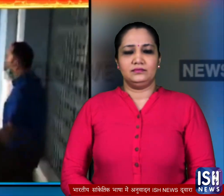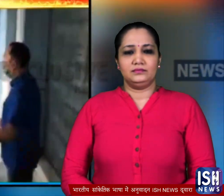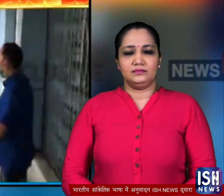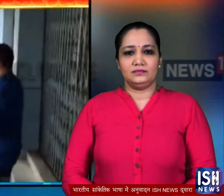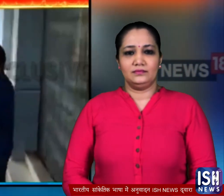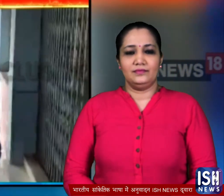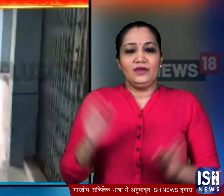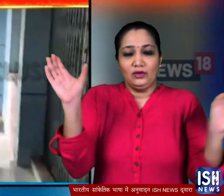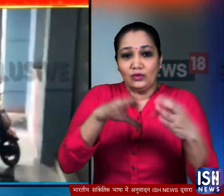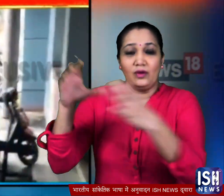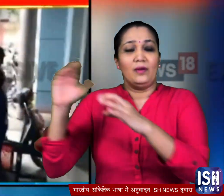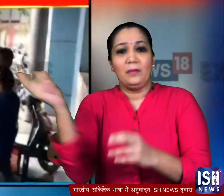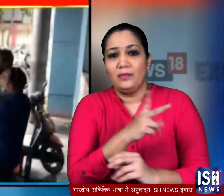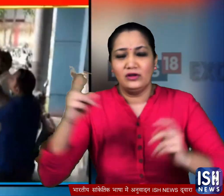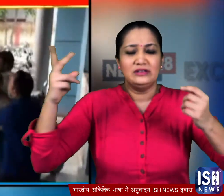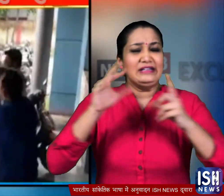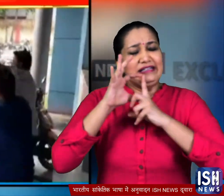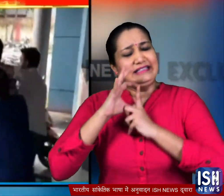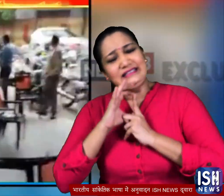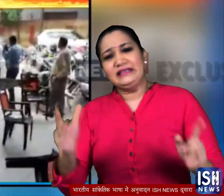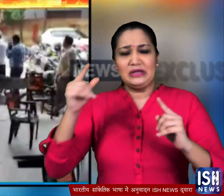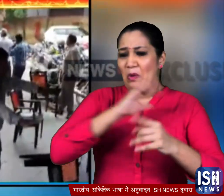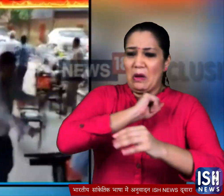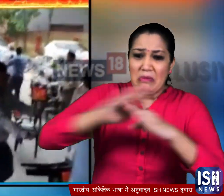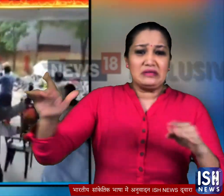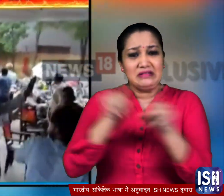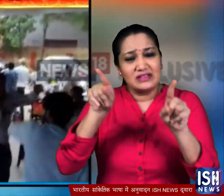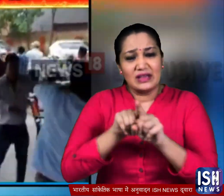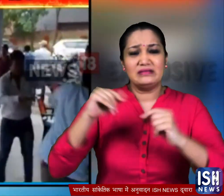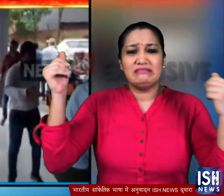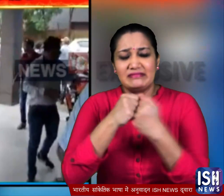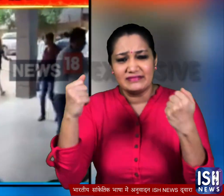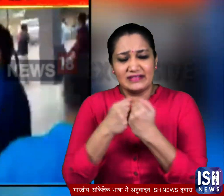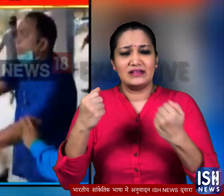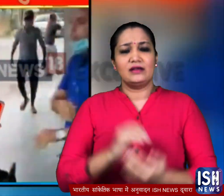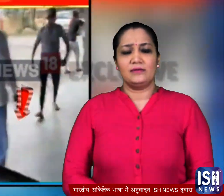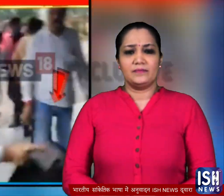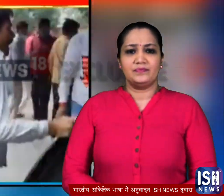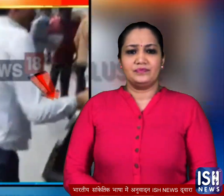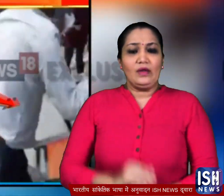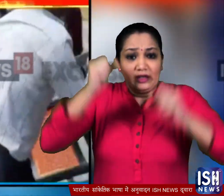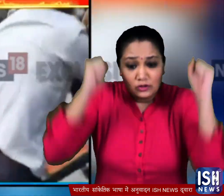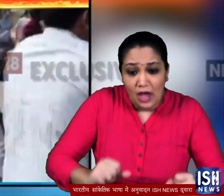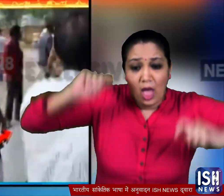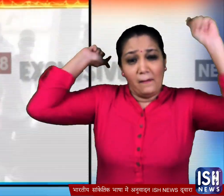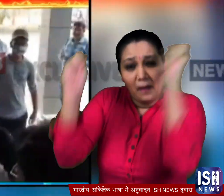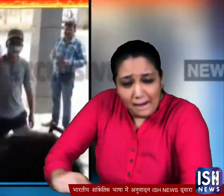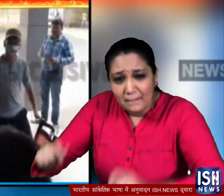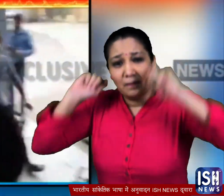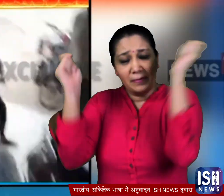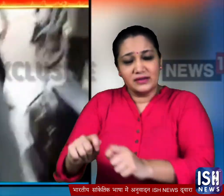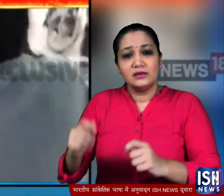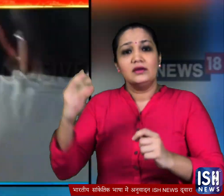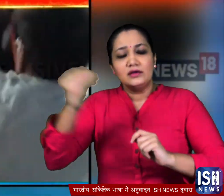ऐसा लगा कि दोनों तरफ के लोग एक दूसरे के खून के प्यासे हों। सामने आई एक तस्वीर में कुछ लोग एक दूसरे पर कुर्सियों से हमला करते दिखे, जबकि